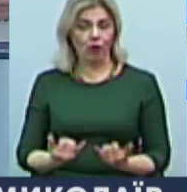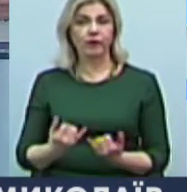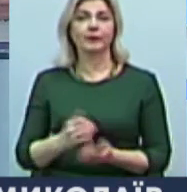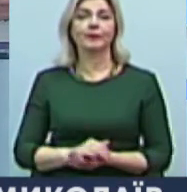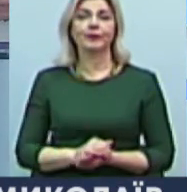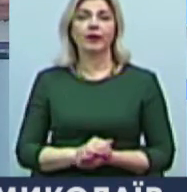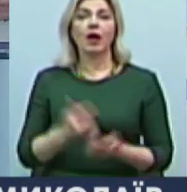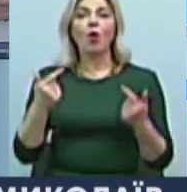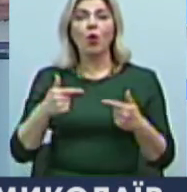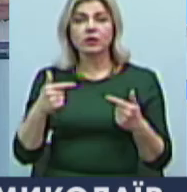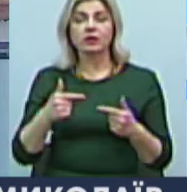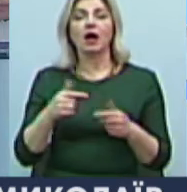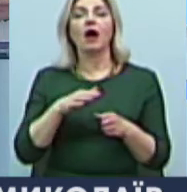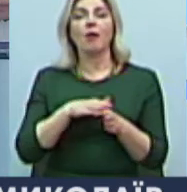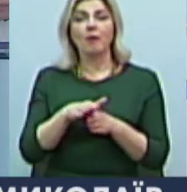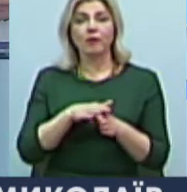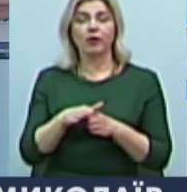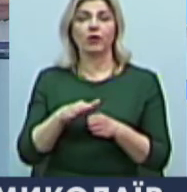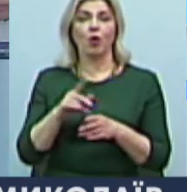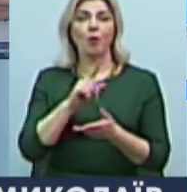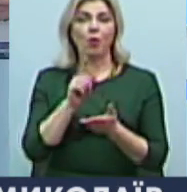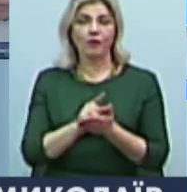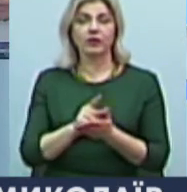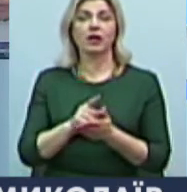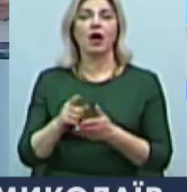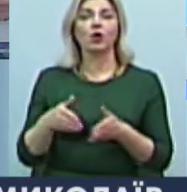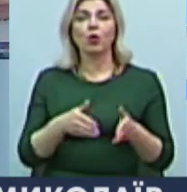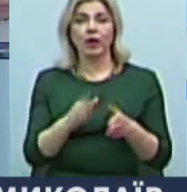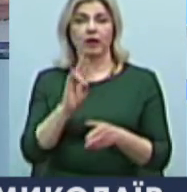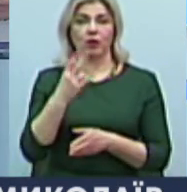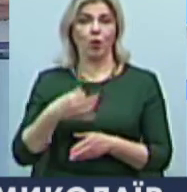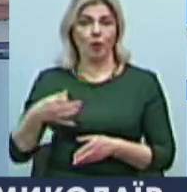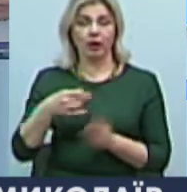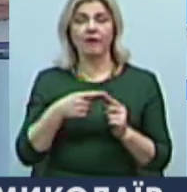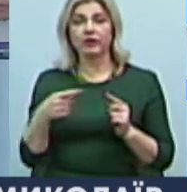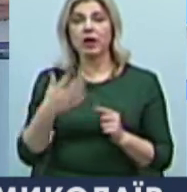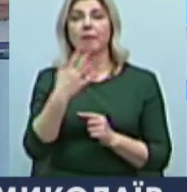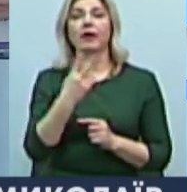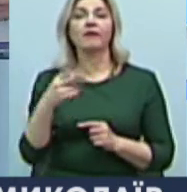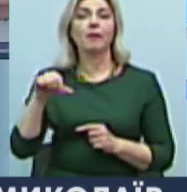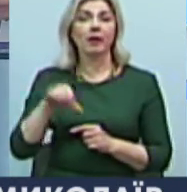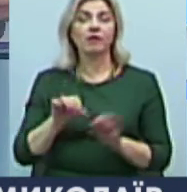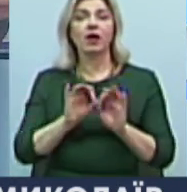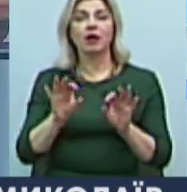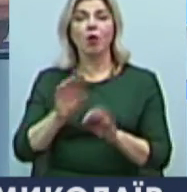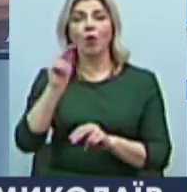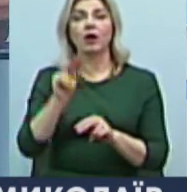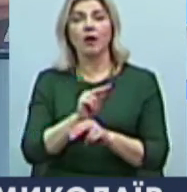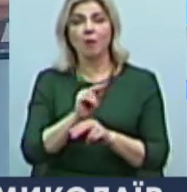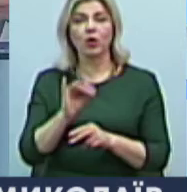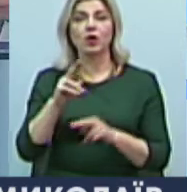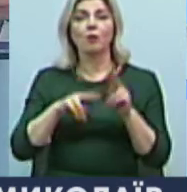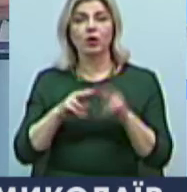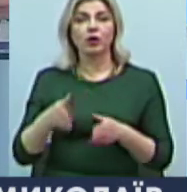Максименко, виконуючий обов'язки начальника служби автомобільних доріг у Миколаївській області. Впродовж 52 хвилин звітуватиме про ремонт та будівництво доріг